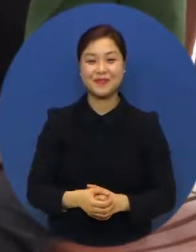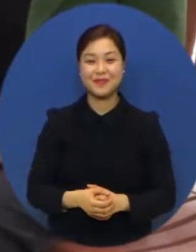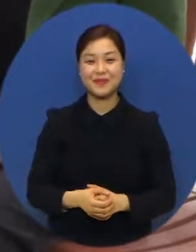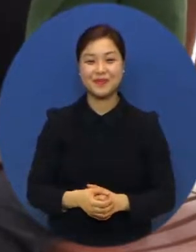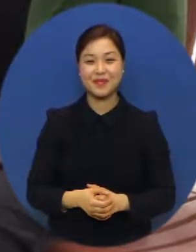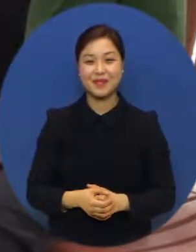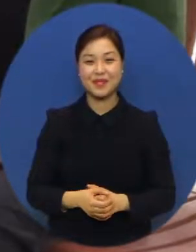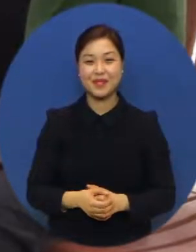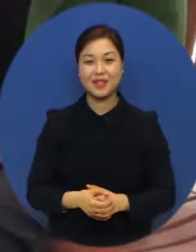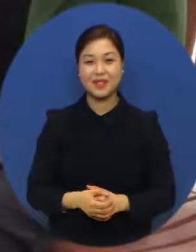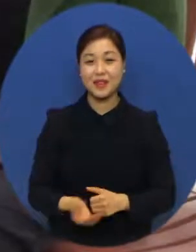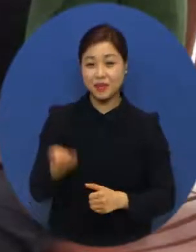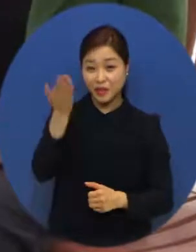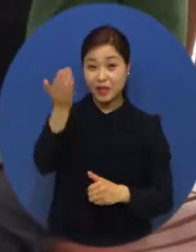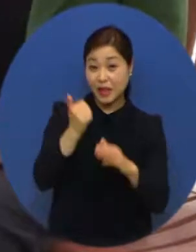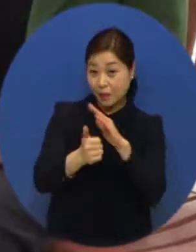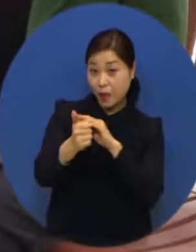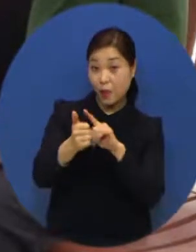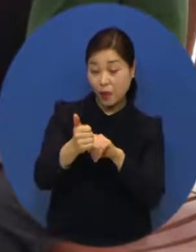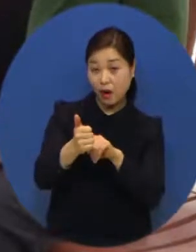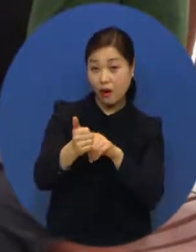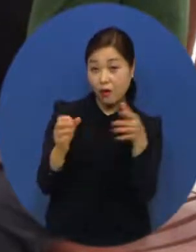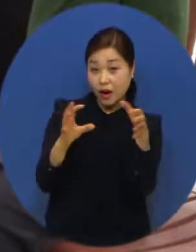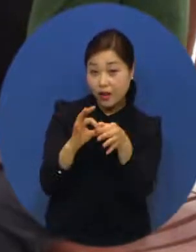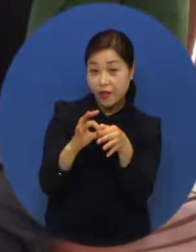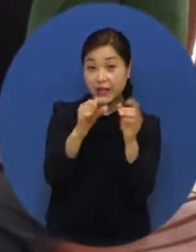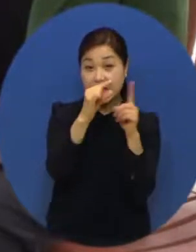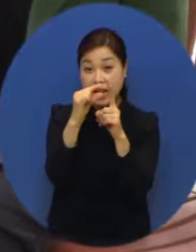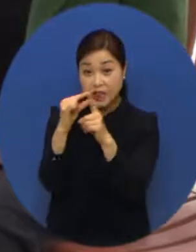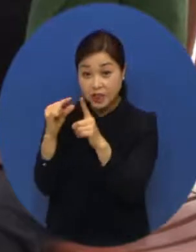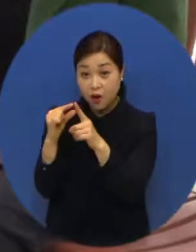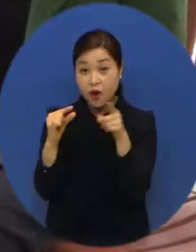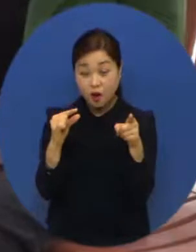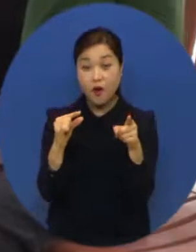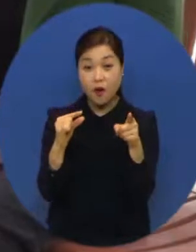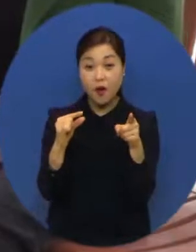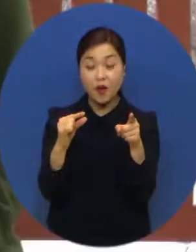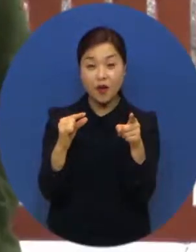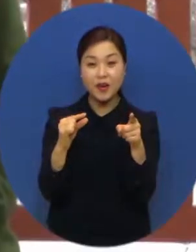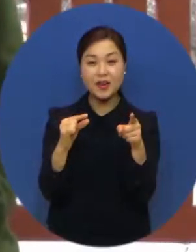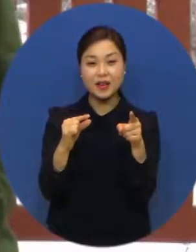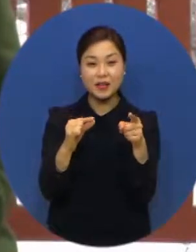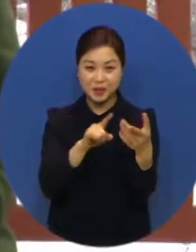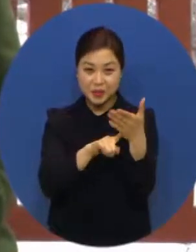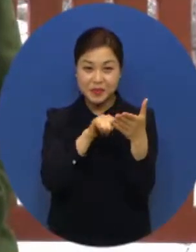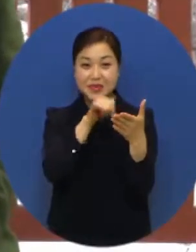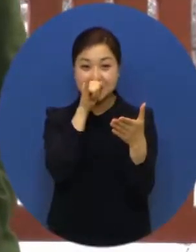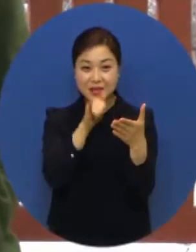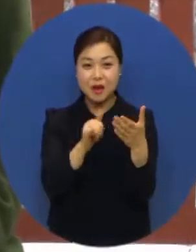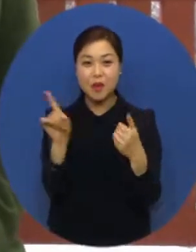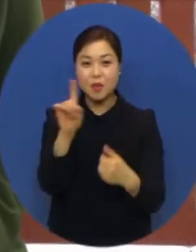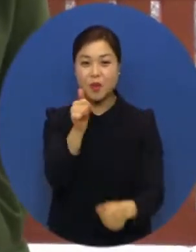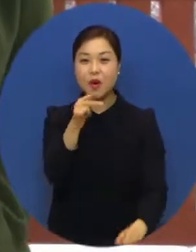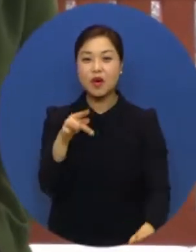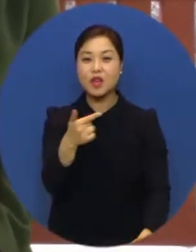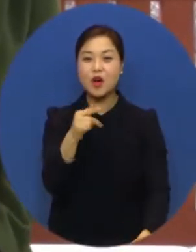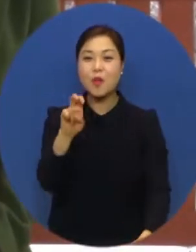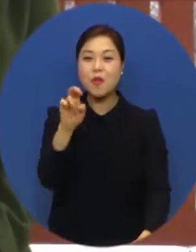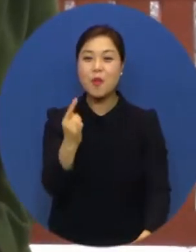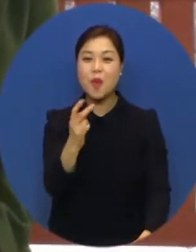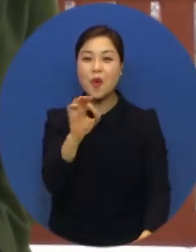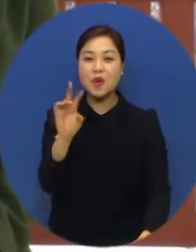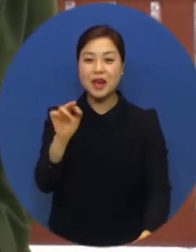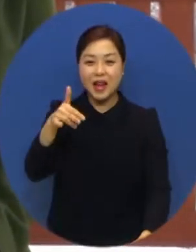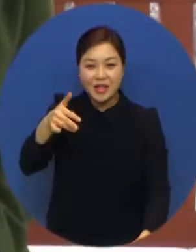저희가 이춘하 대표이사님 하면 떠오르는 단어들을 좀 정리를 해봤습니다. 아, 네. 네, 우선 현모양처. 현모양처.